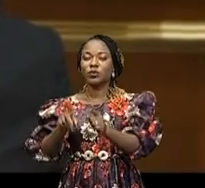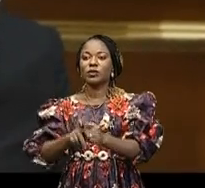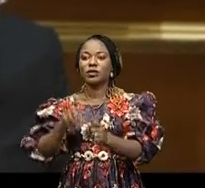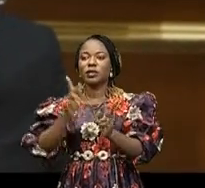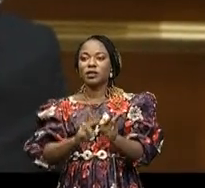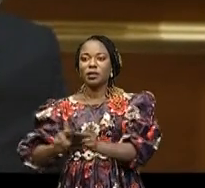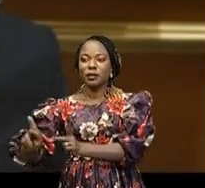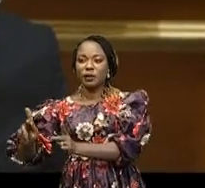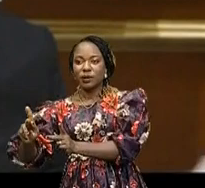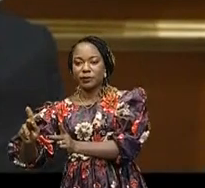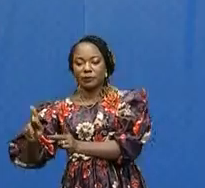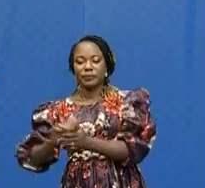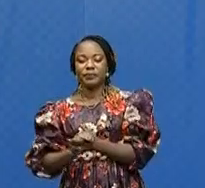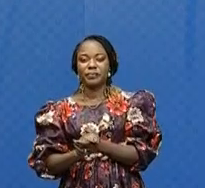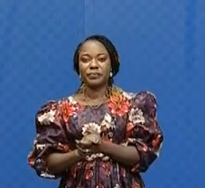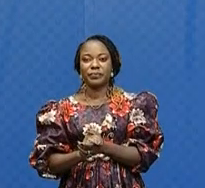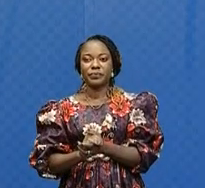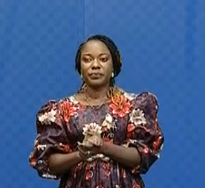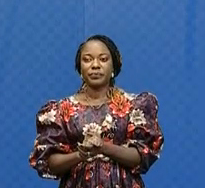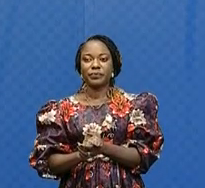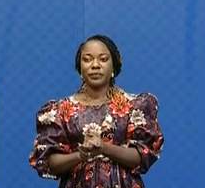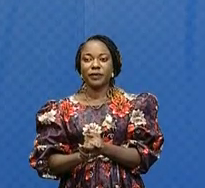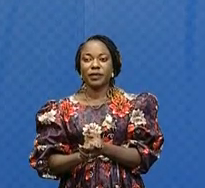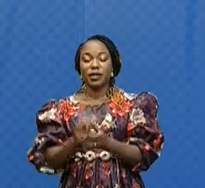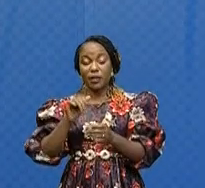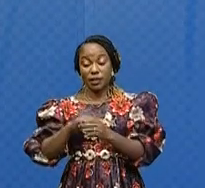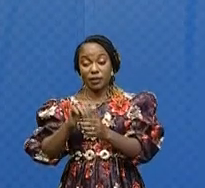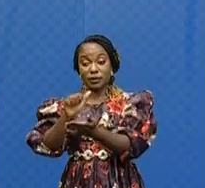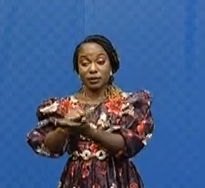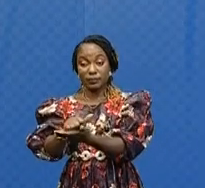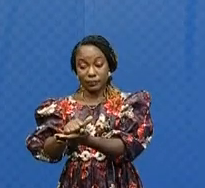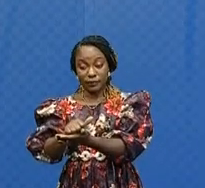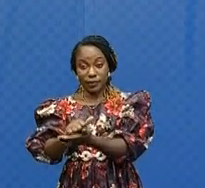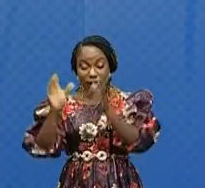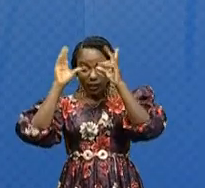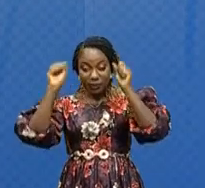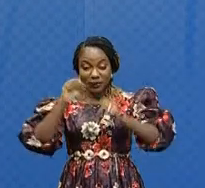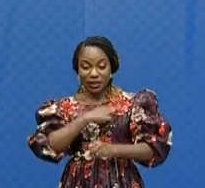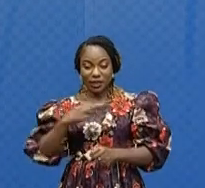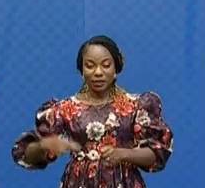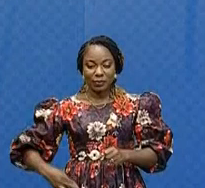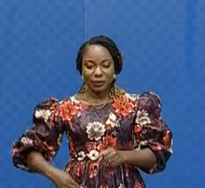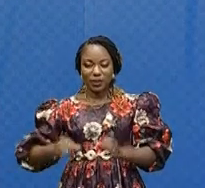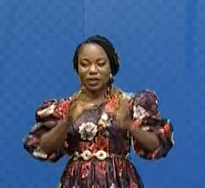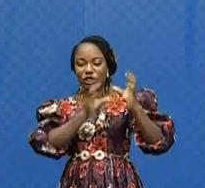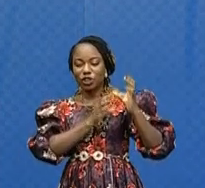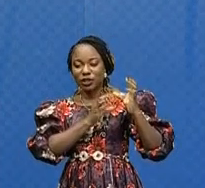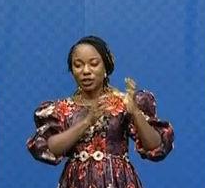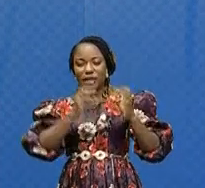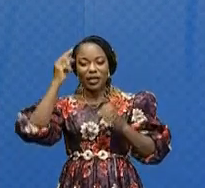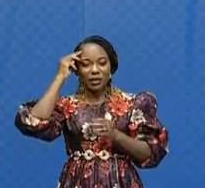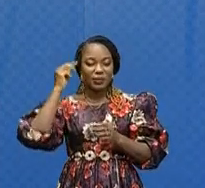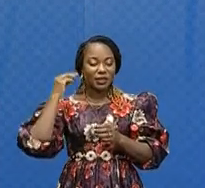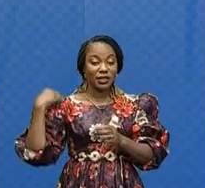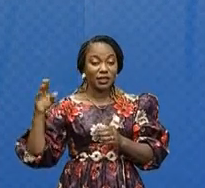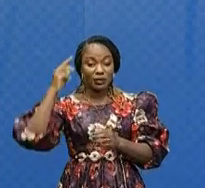plan des trésoreries. À cet effet, le président de la République a chargé le ministre